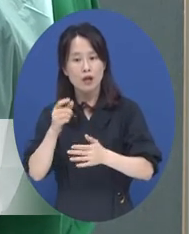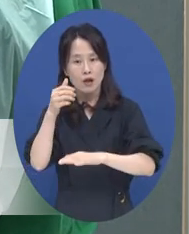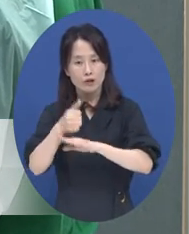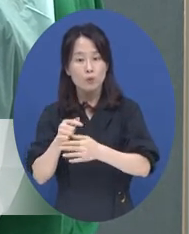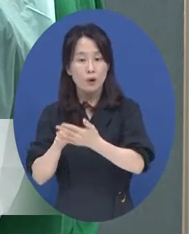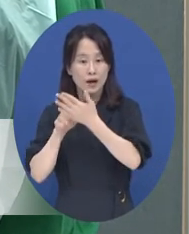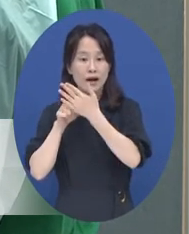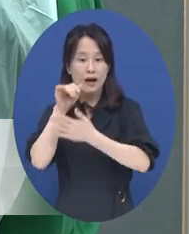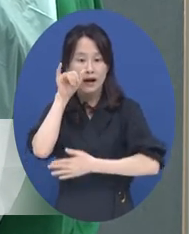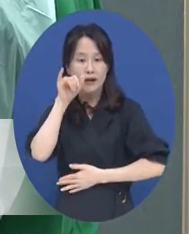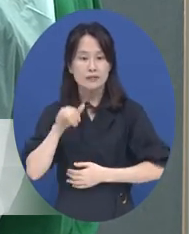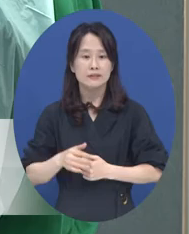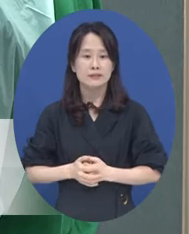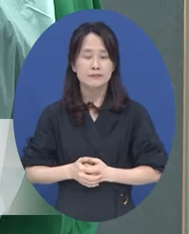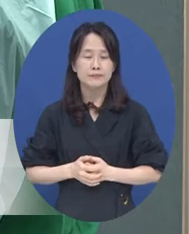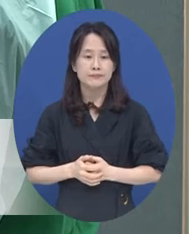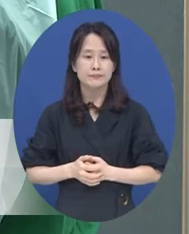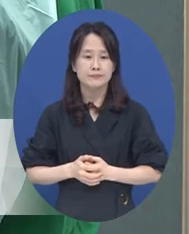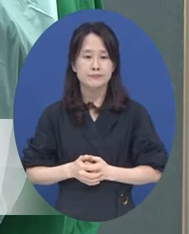봐드릴 거예요.